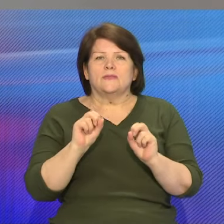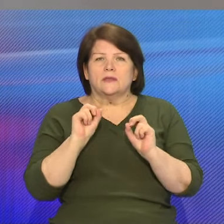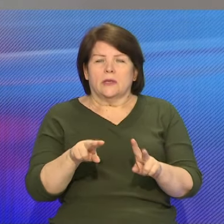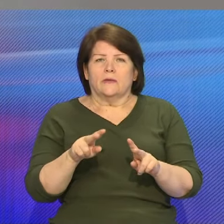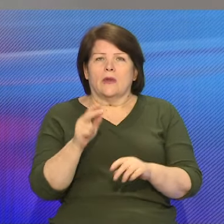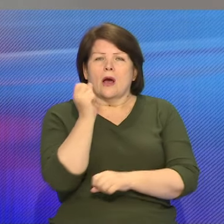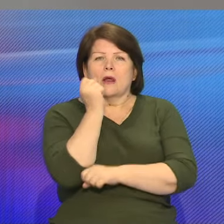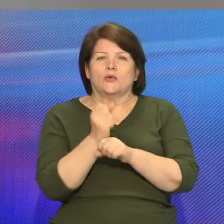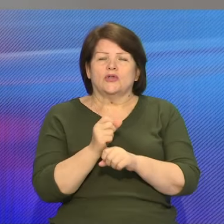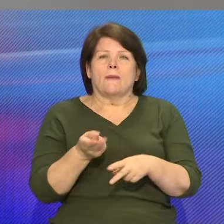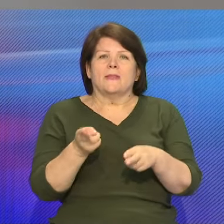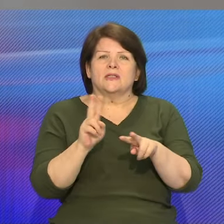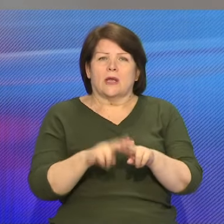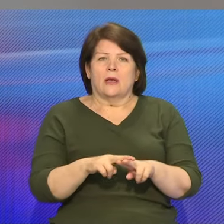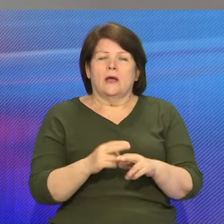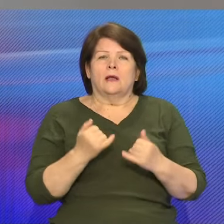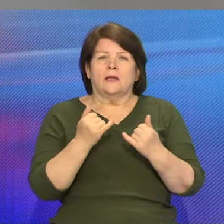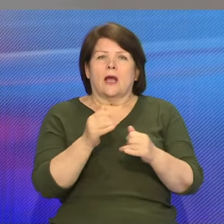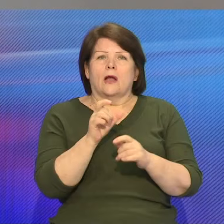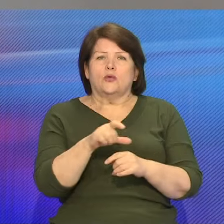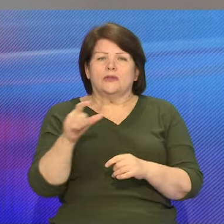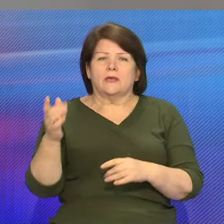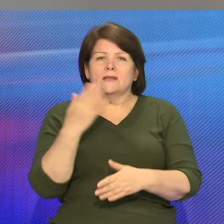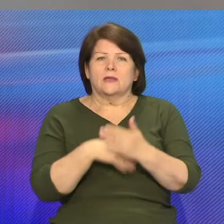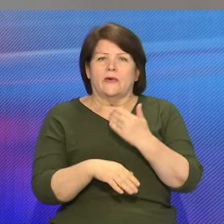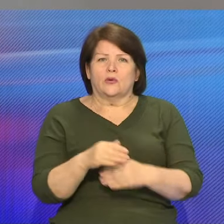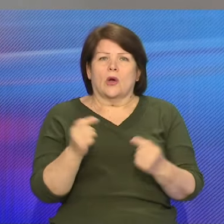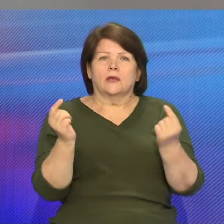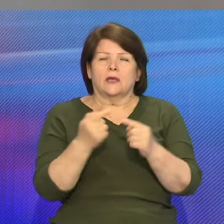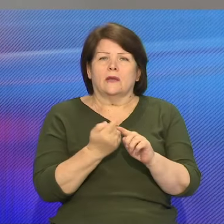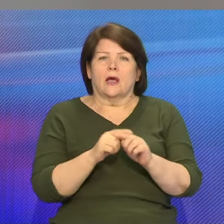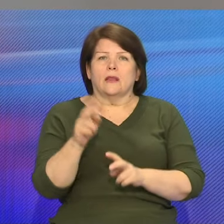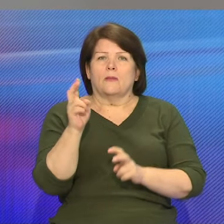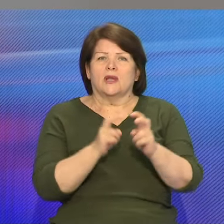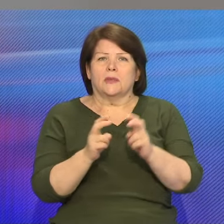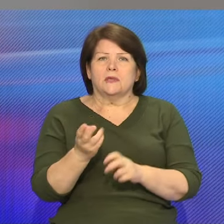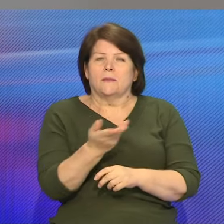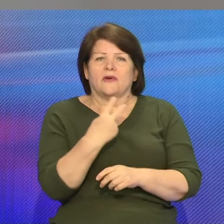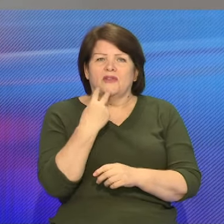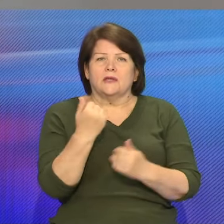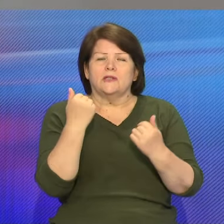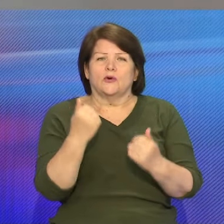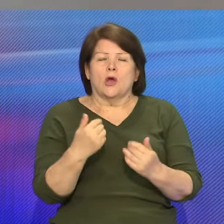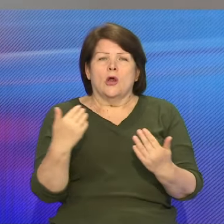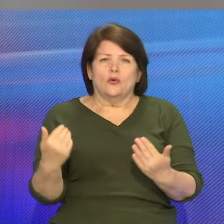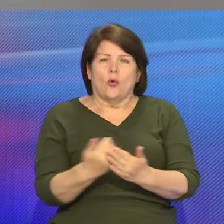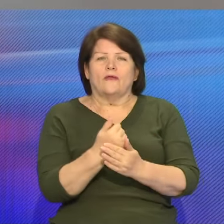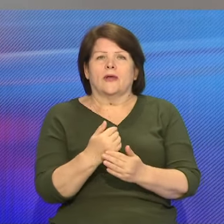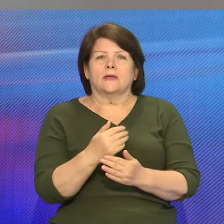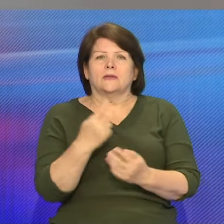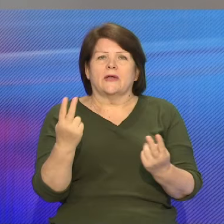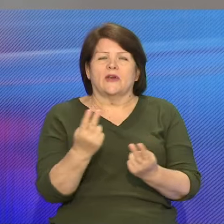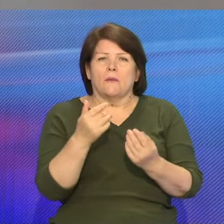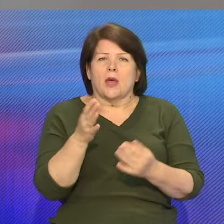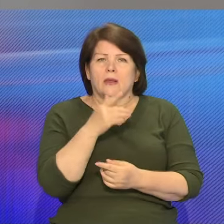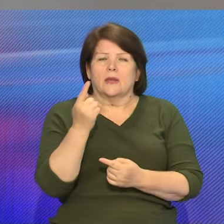специализированные рабочие места для людей с инвалидностью. Вот конкретно на данном предприятии мы сегодня видели такие новые современные рабочие места